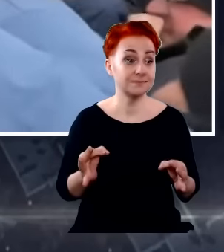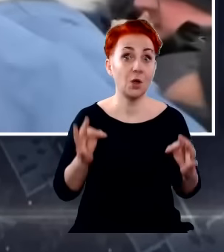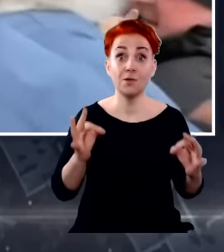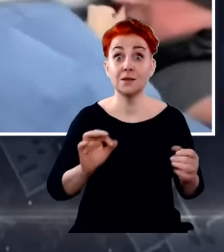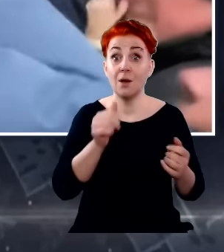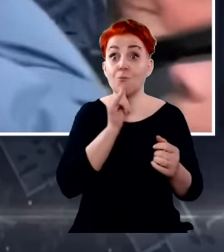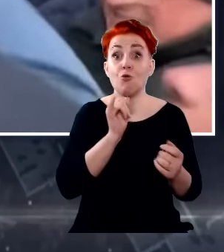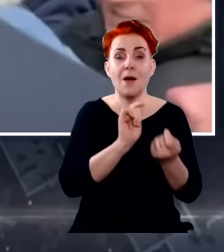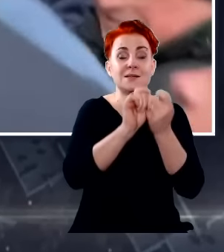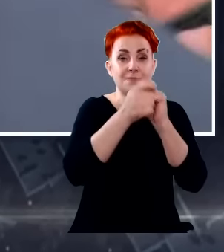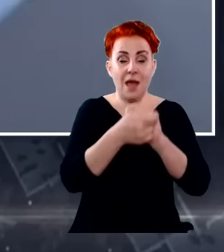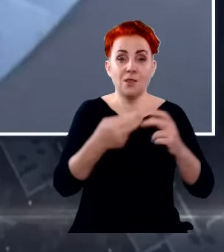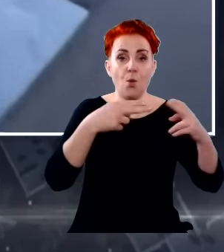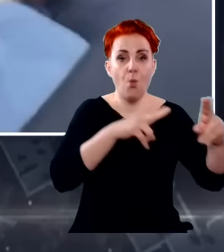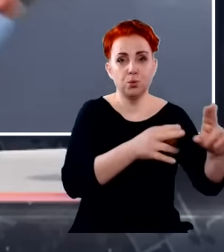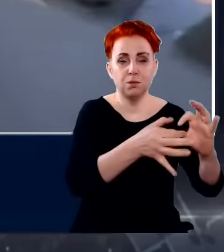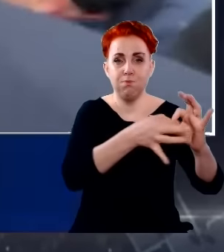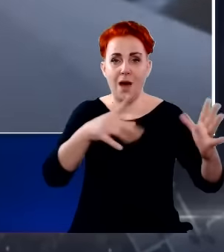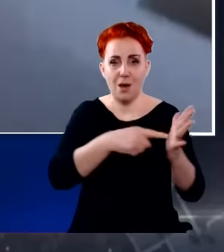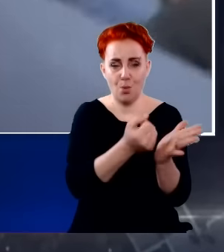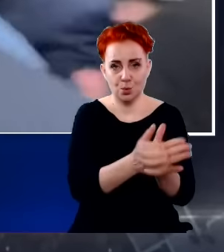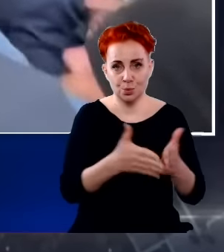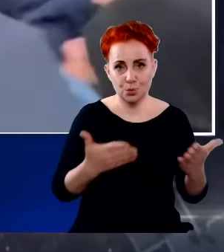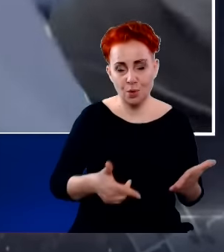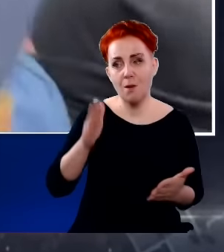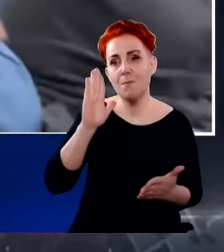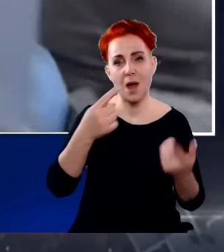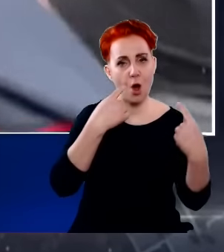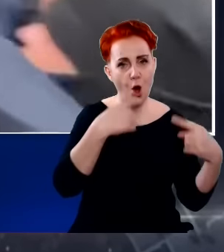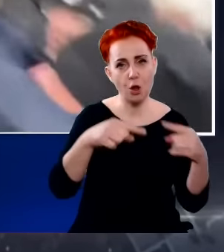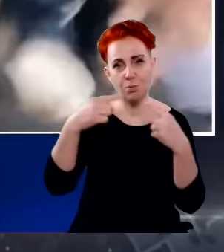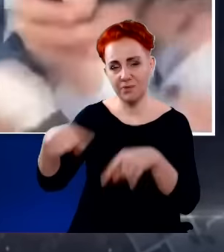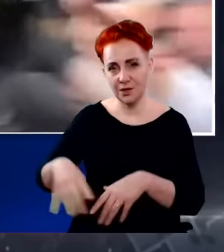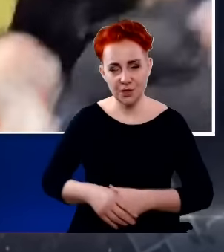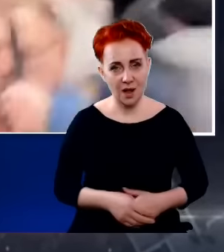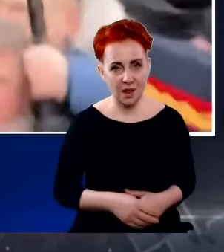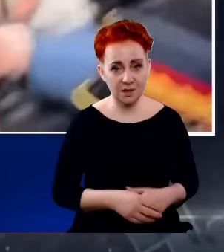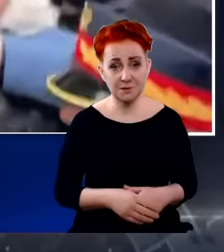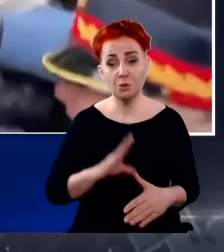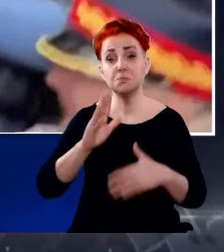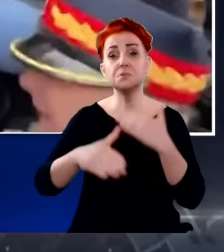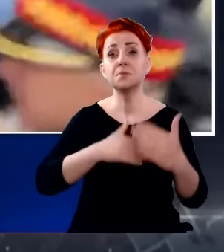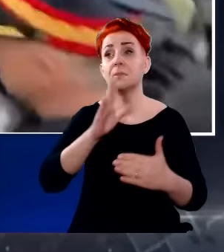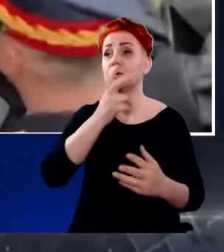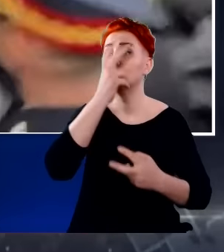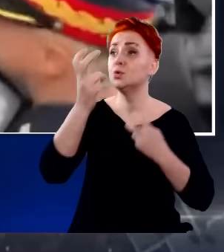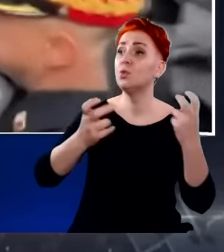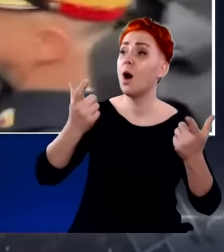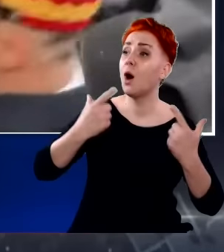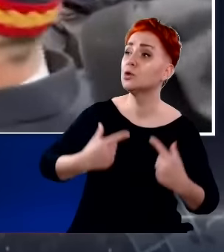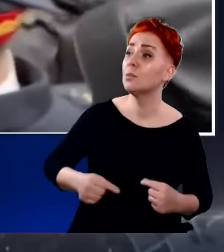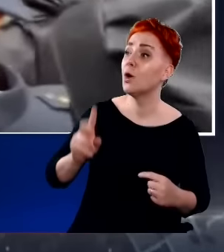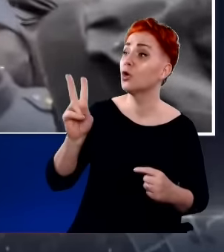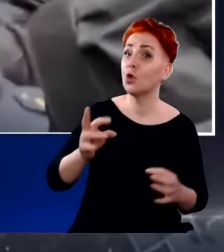ustroju poza konstytucją, to będą musieli za to odpowiedzieć. No i wtedy będzie się szukało osób, które